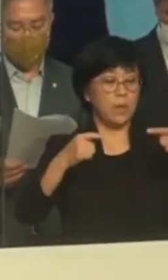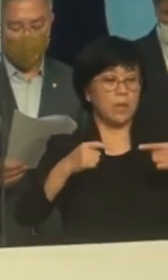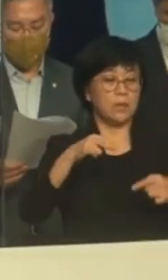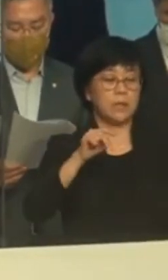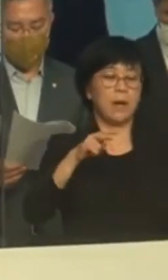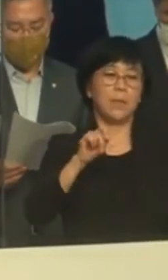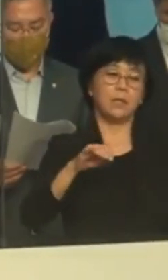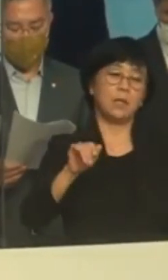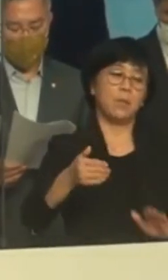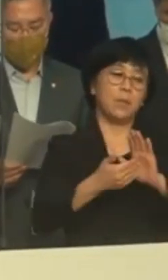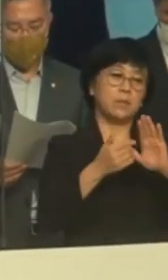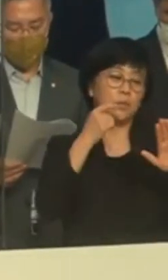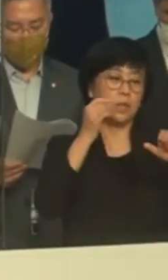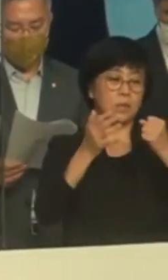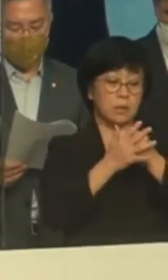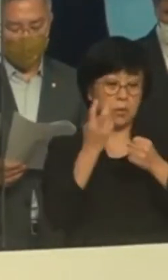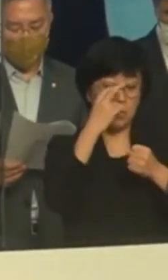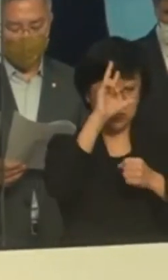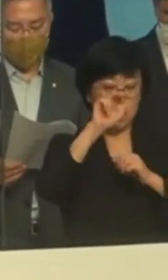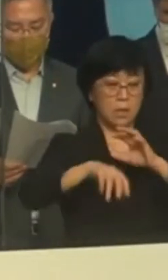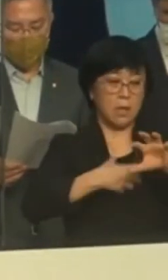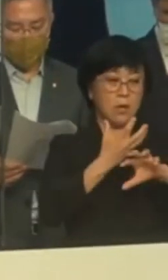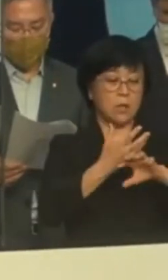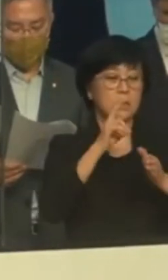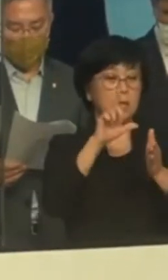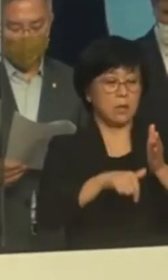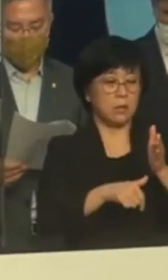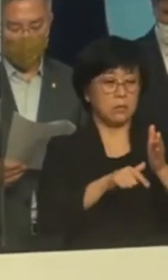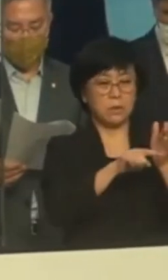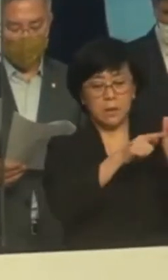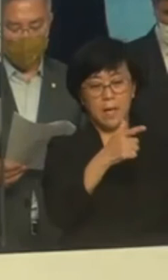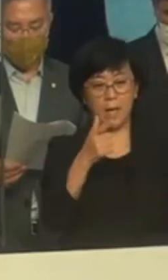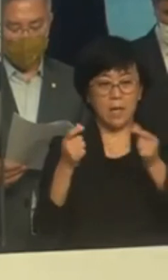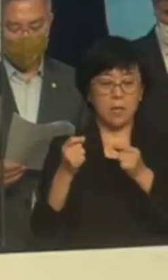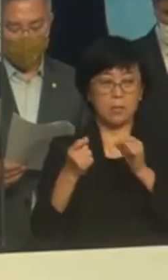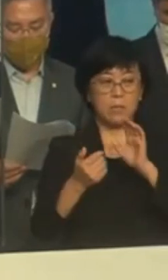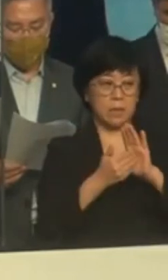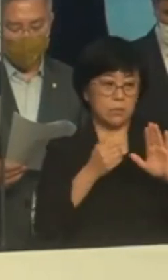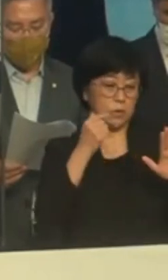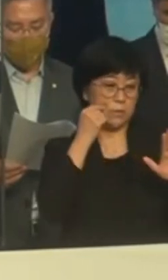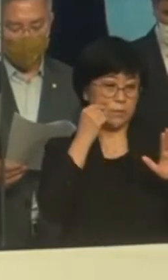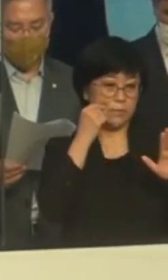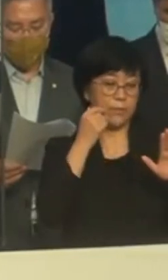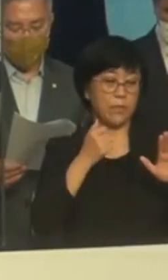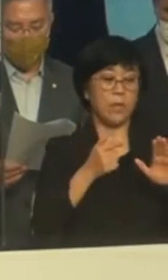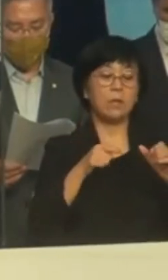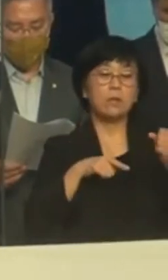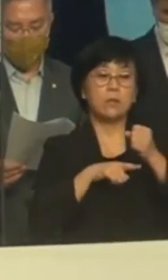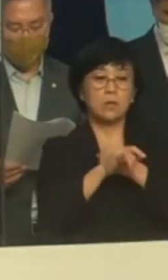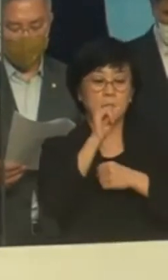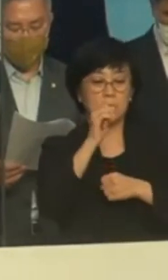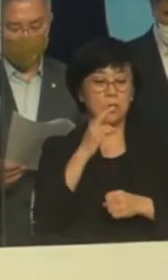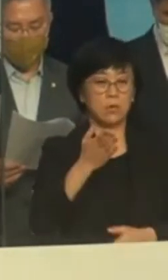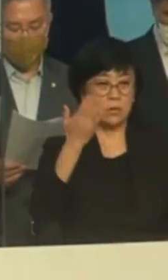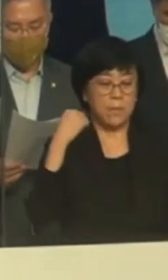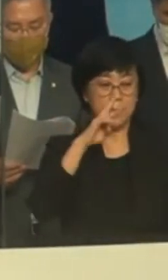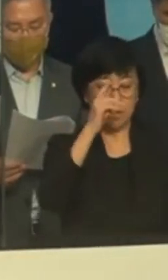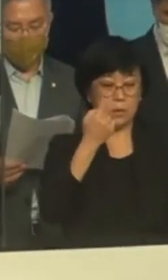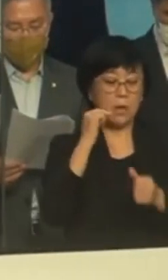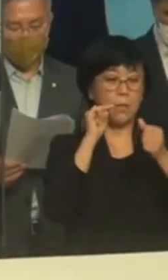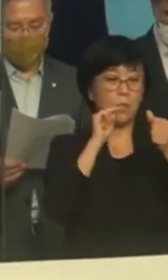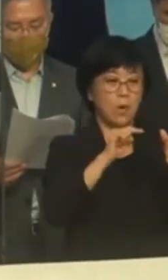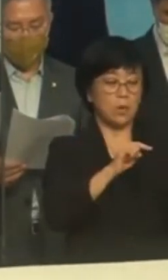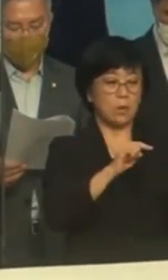수 없듯이 검찰 개혁의 시간은 누구도 거스를 수 없게 되었습니다. 그런 의미에서 박근혜 청와대